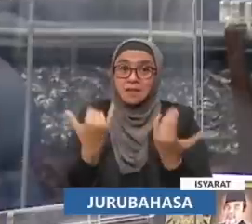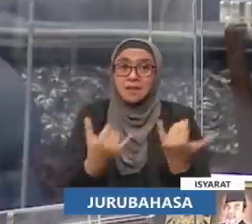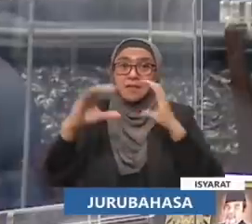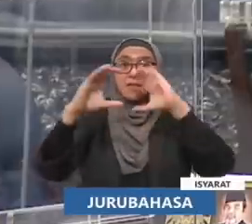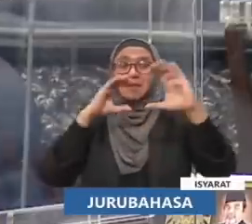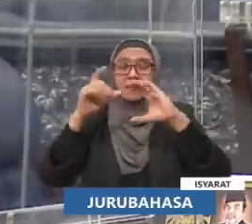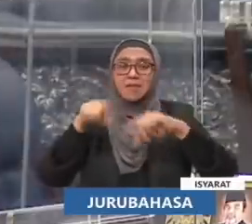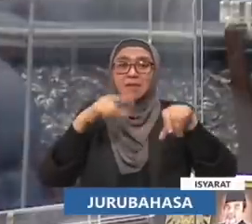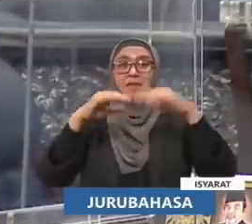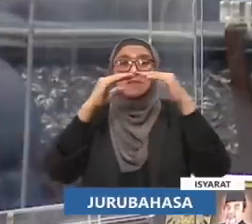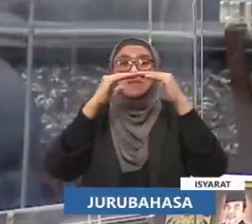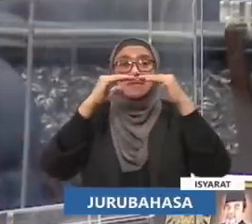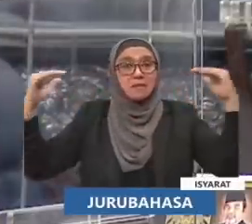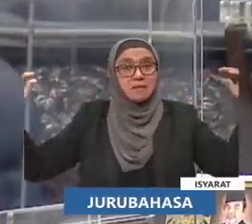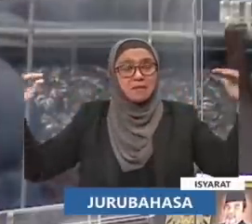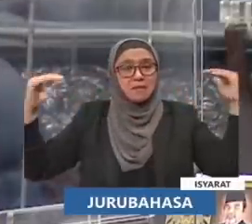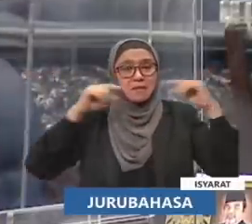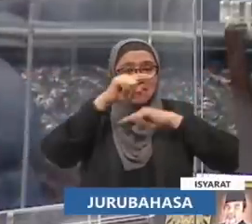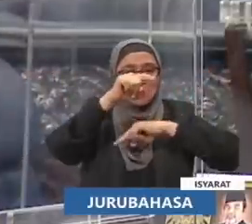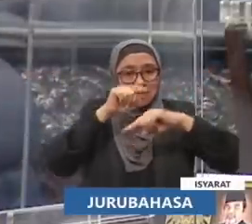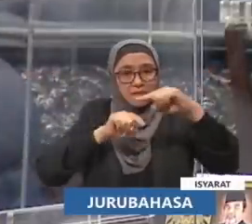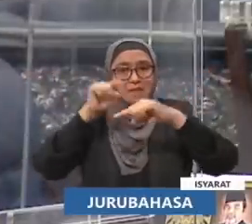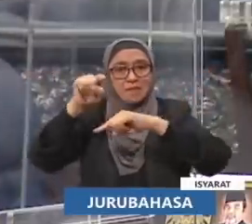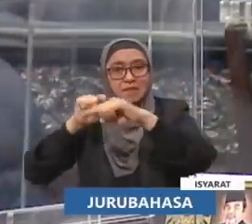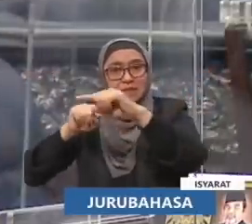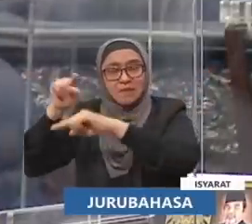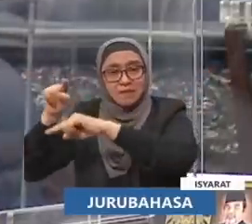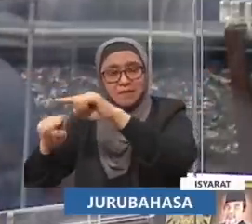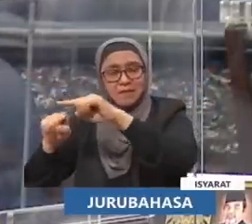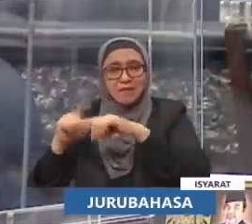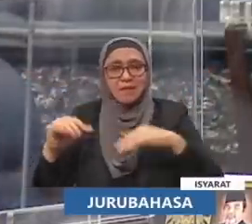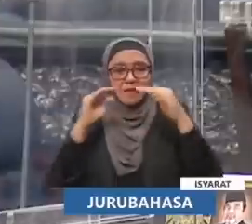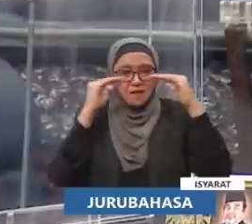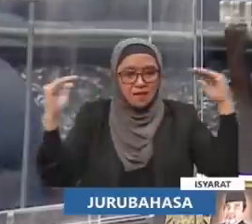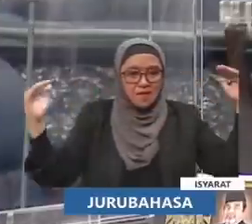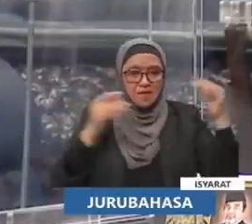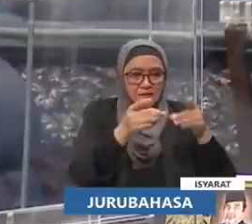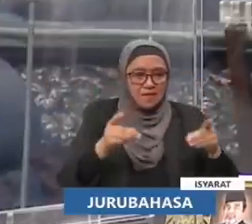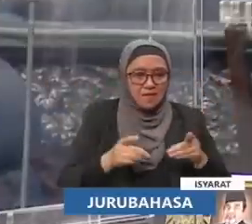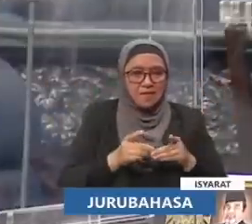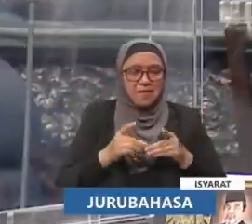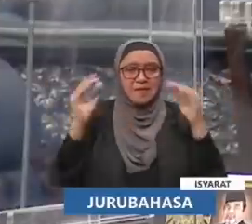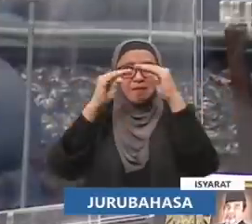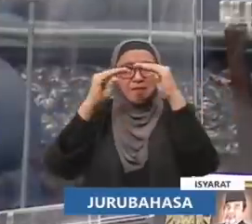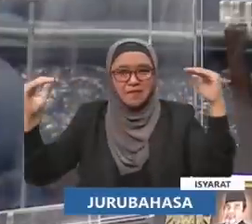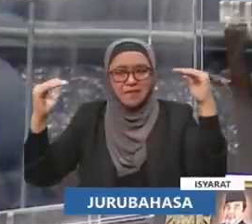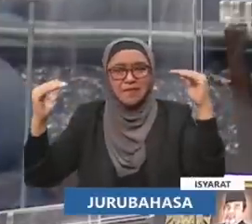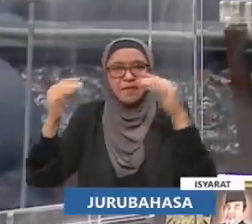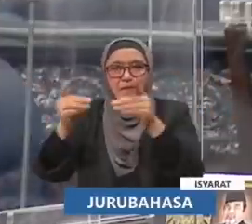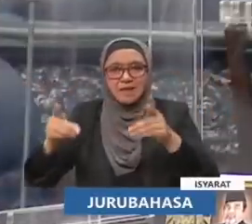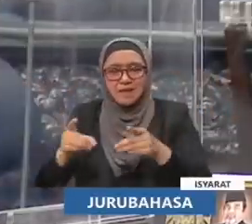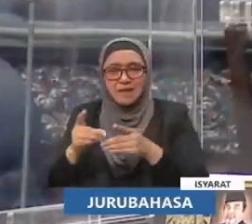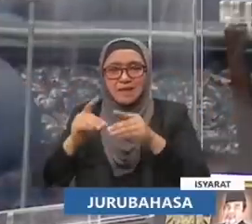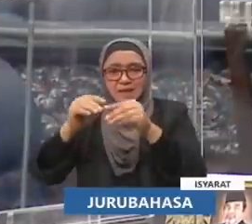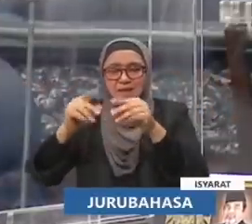of allocation. Yeah? Equitable antara daerah, antara kawasan, antara negeri. Saya nak